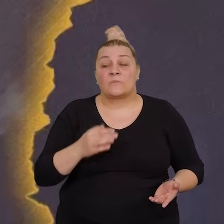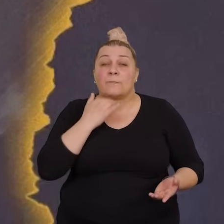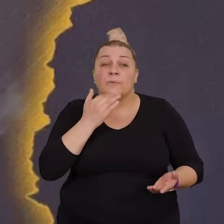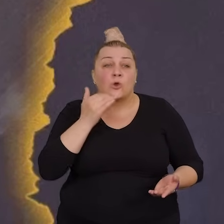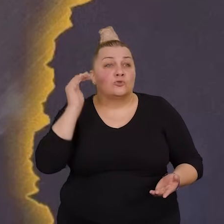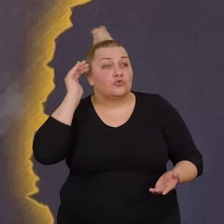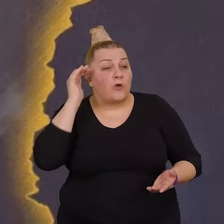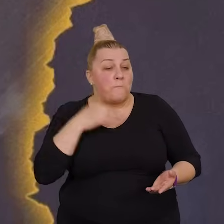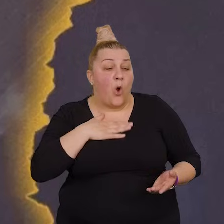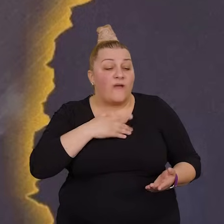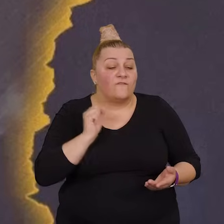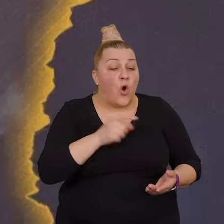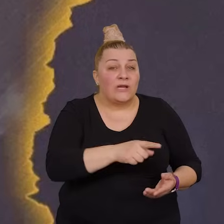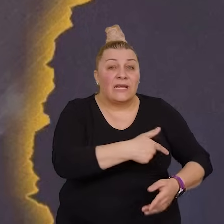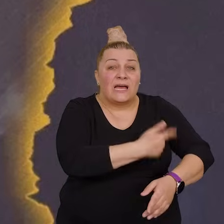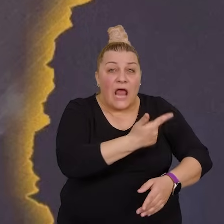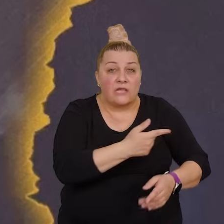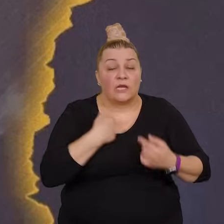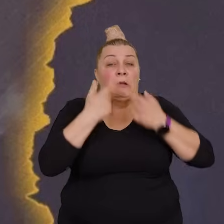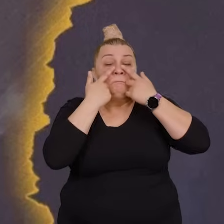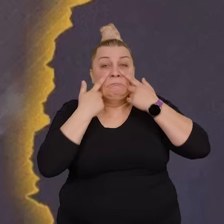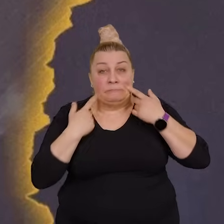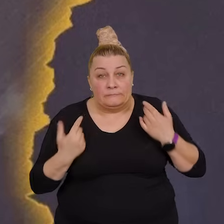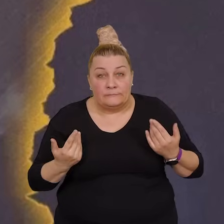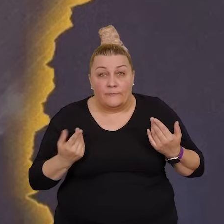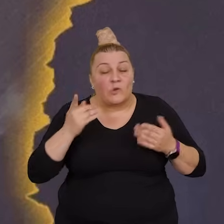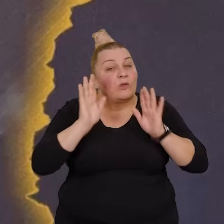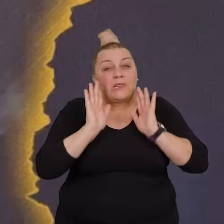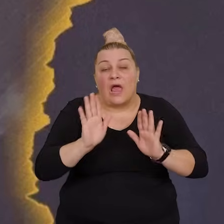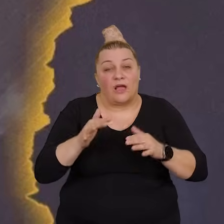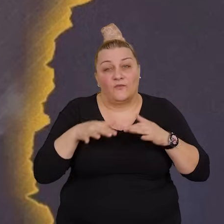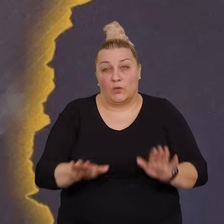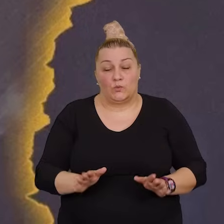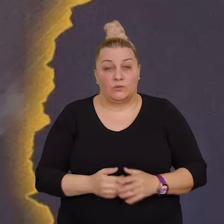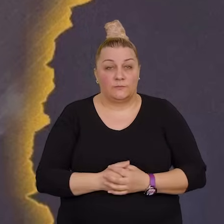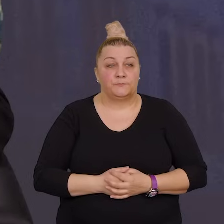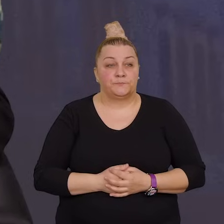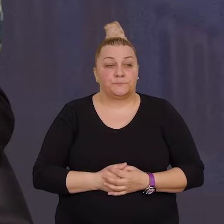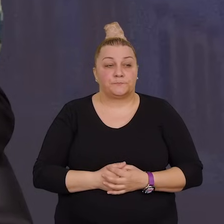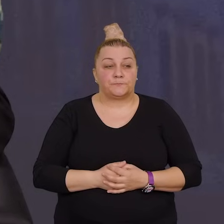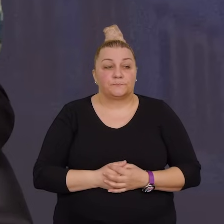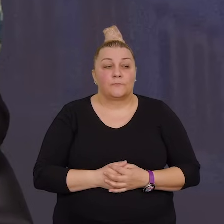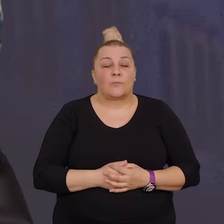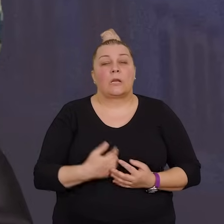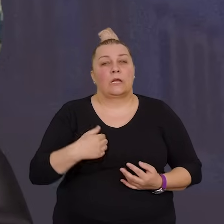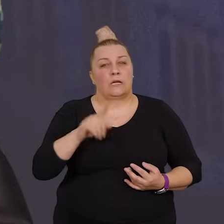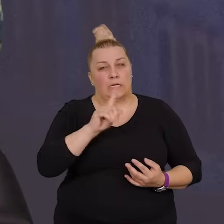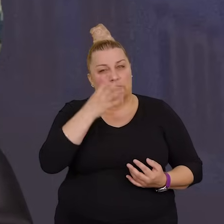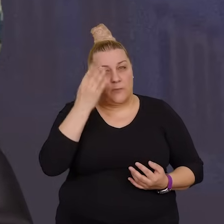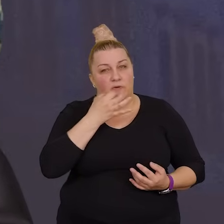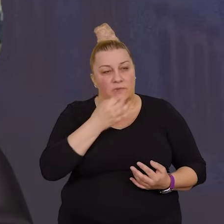nad ranjenim svojim vojnikom, znate. Jer to su takvi ljudi i takve su bile situacije. Ajde da vas ne zaboravim pitati. U